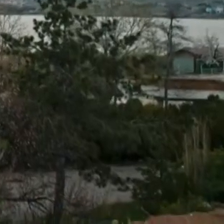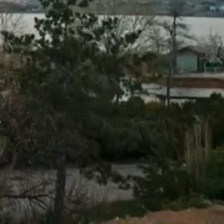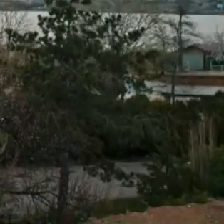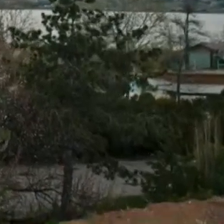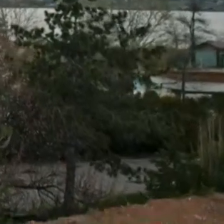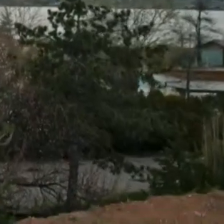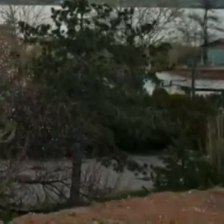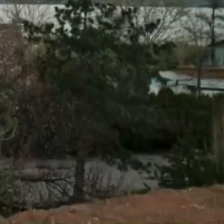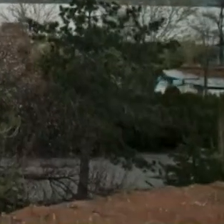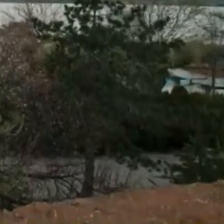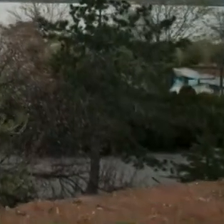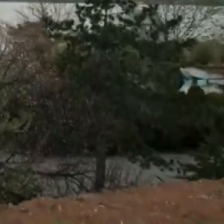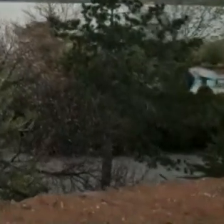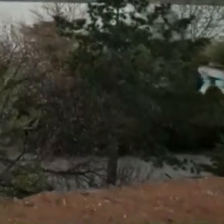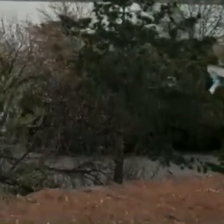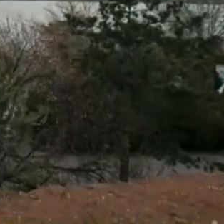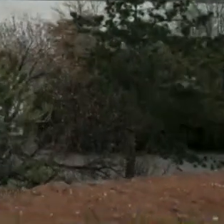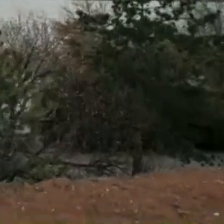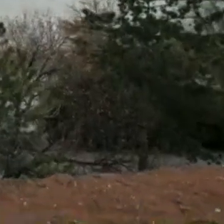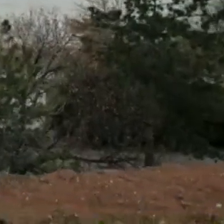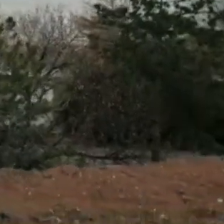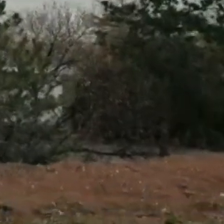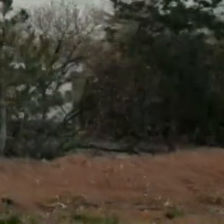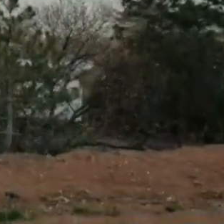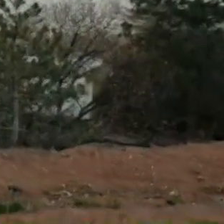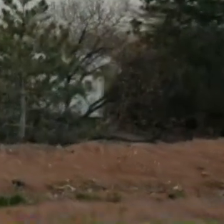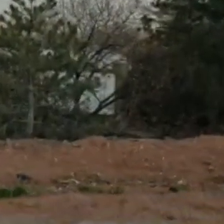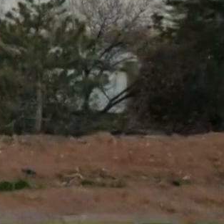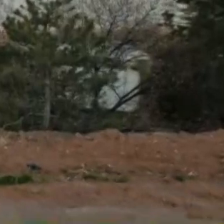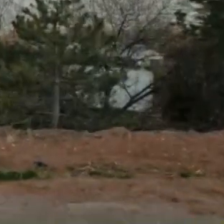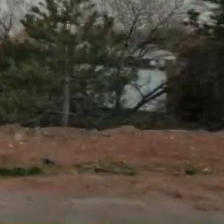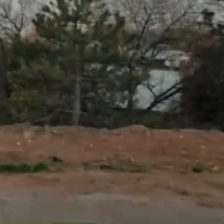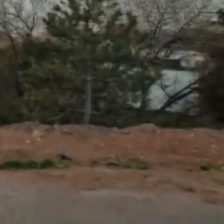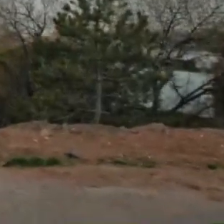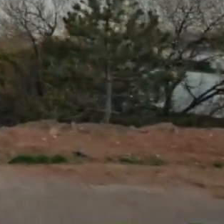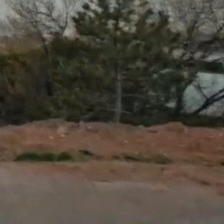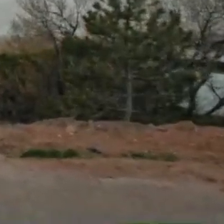Yağız'la Hamza göl başındaki Harun'un yerindeler. Köfte arabası hemen yanlarında.